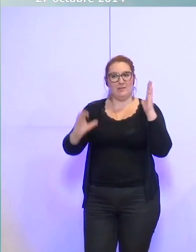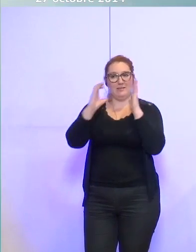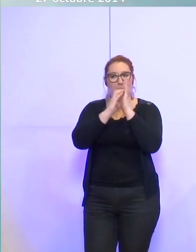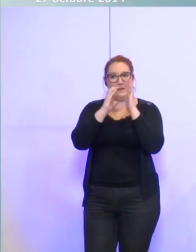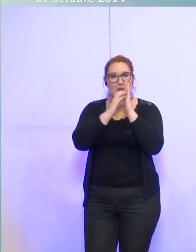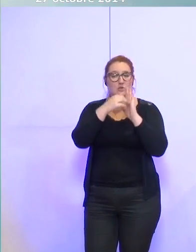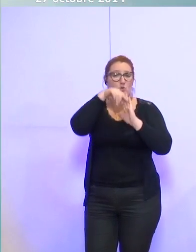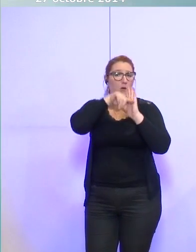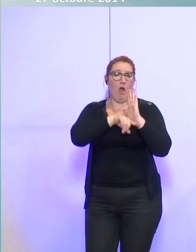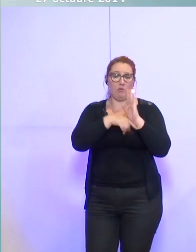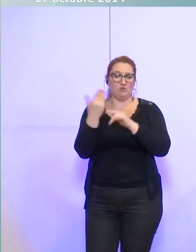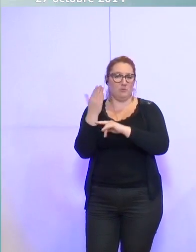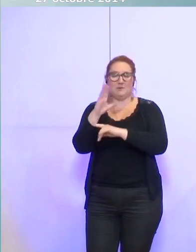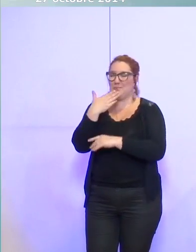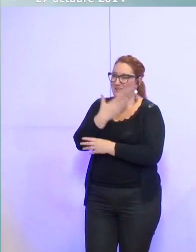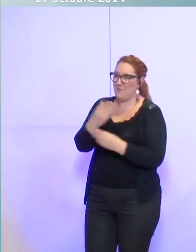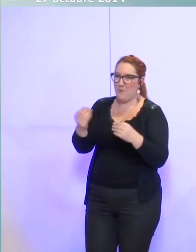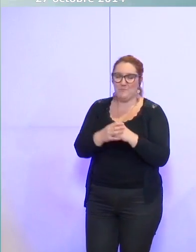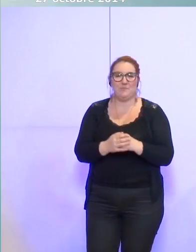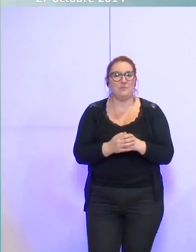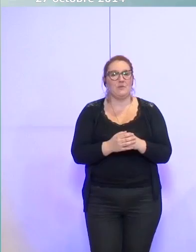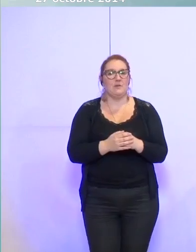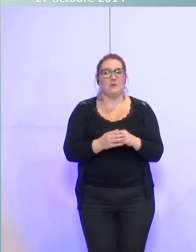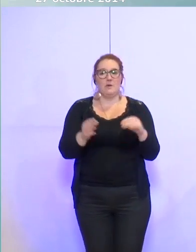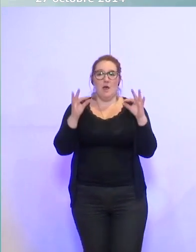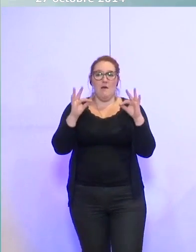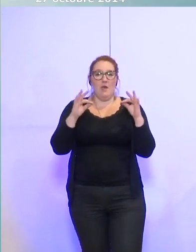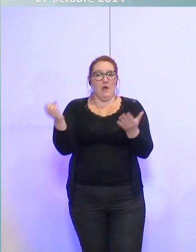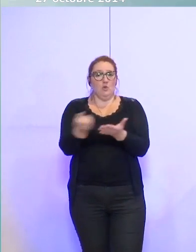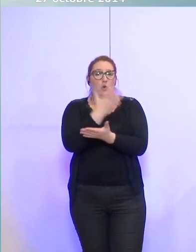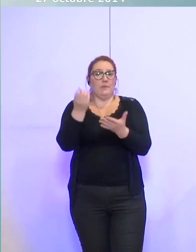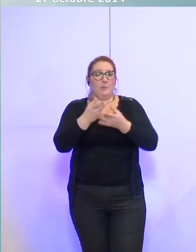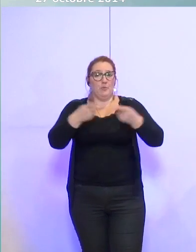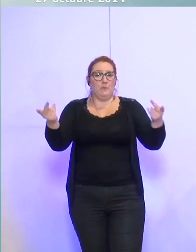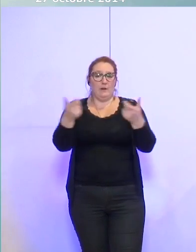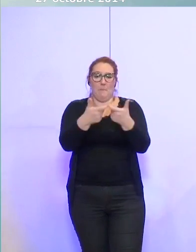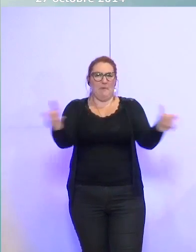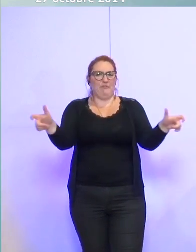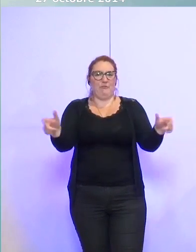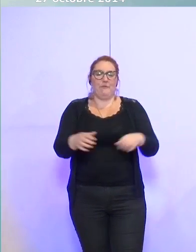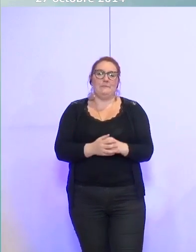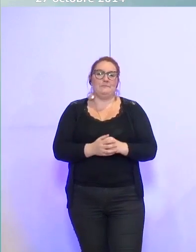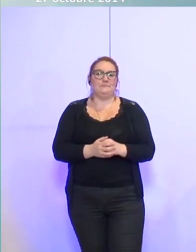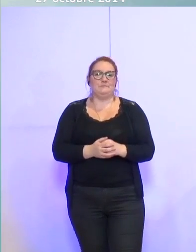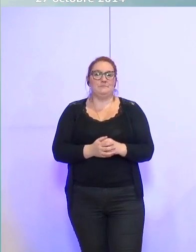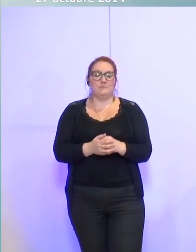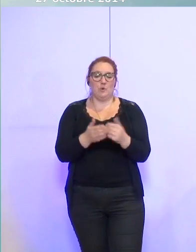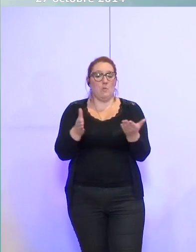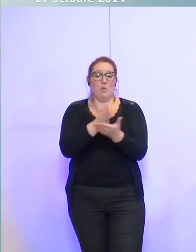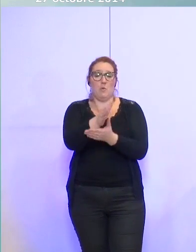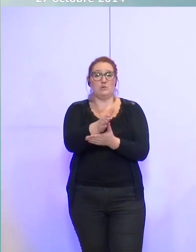cadre, merci beaucoup, sur la libération des données publiques, donc le lancement de ce projet d'ouverture des